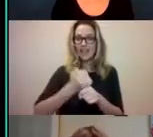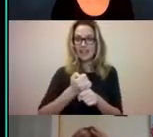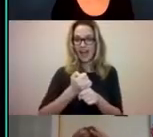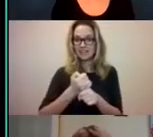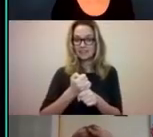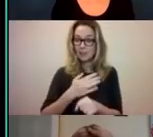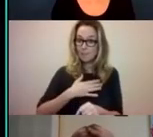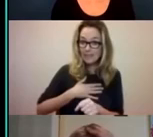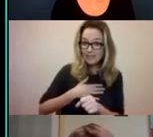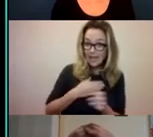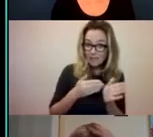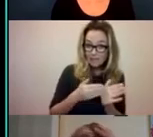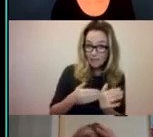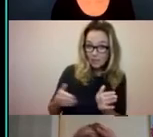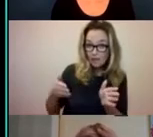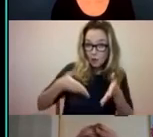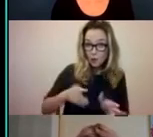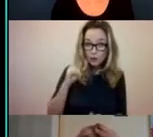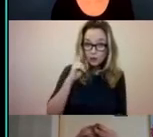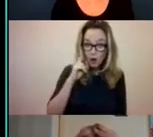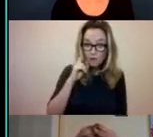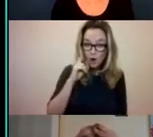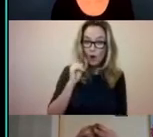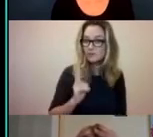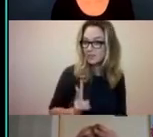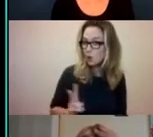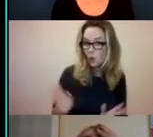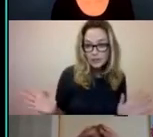Ben jij vanaf je geboorte doof of ben je slechthorend?